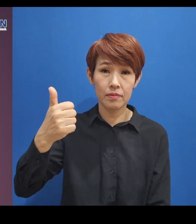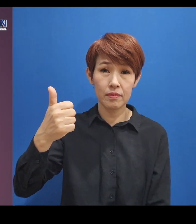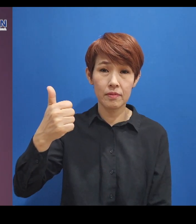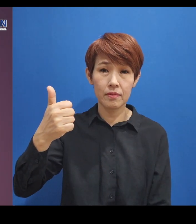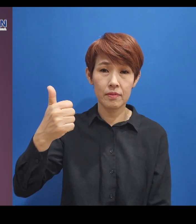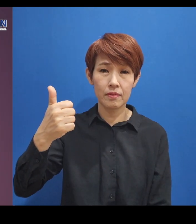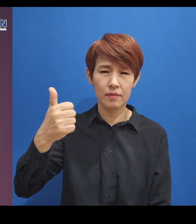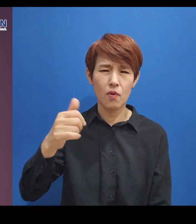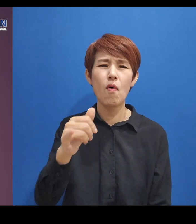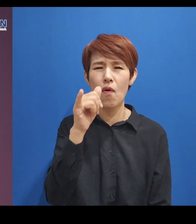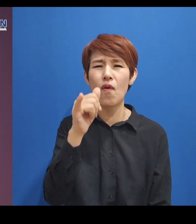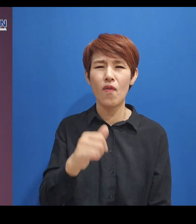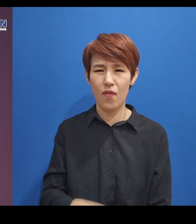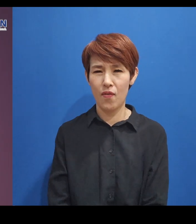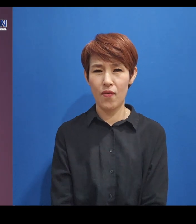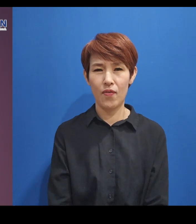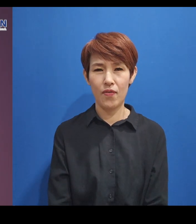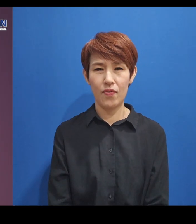그런 경우 있습니다.